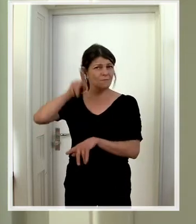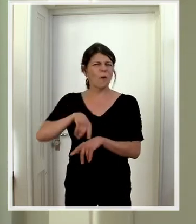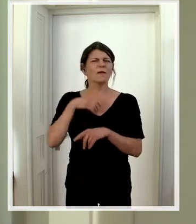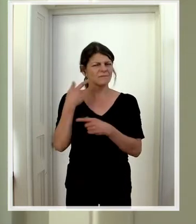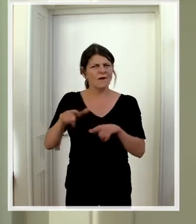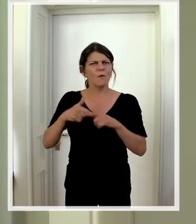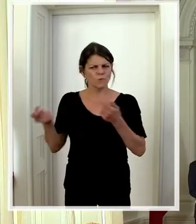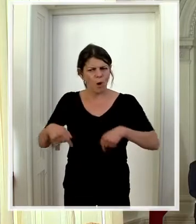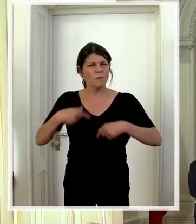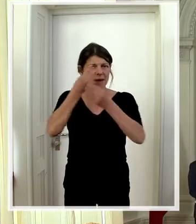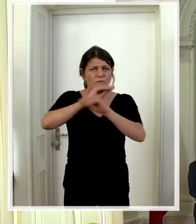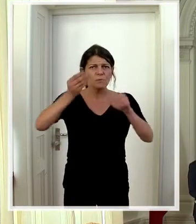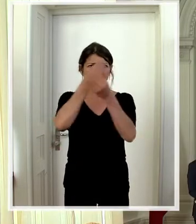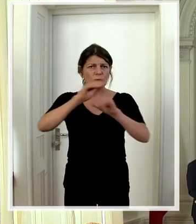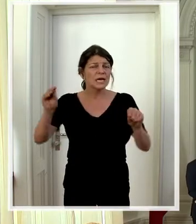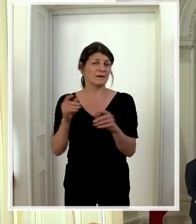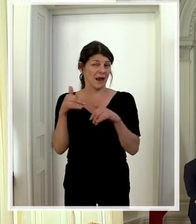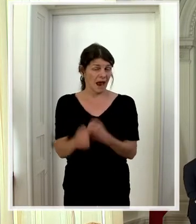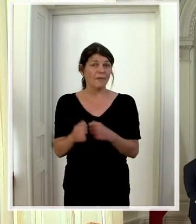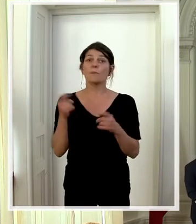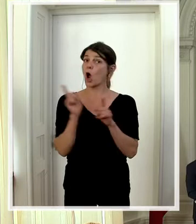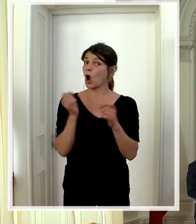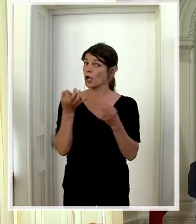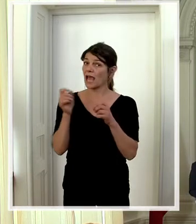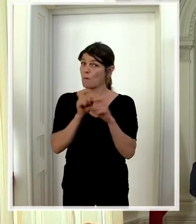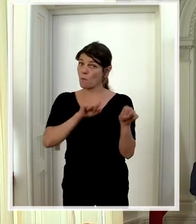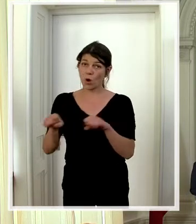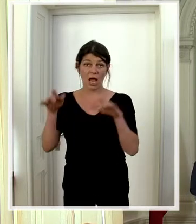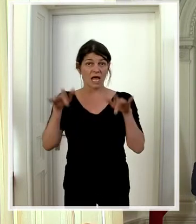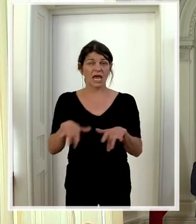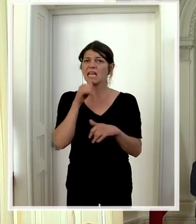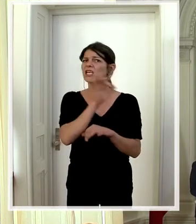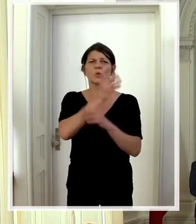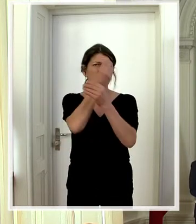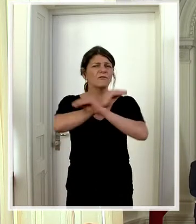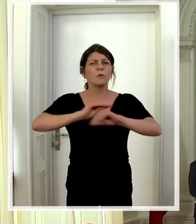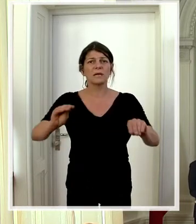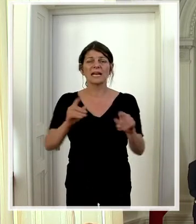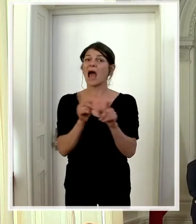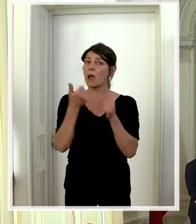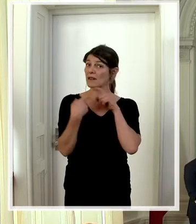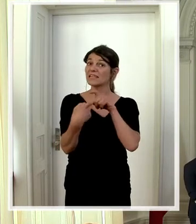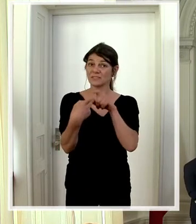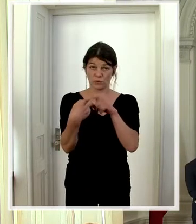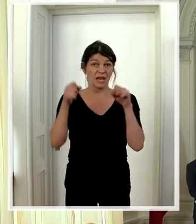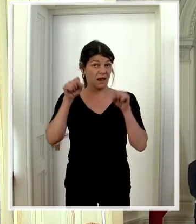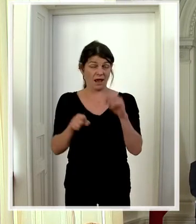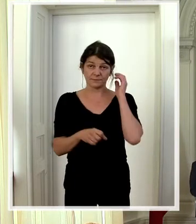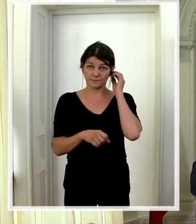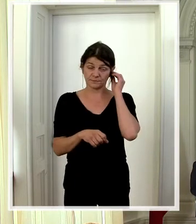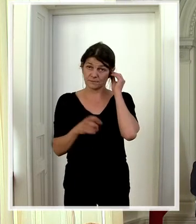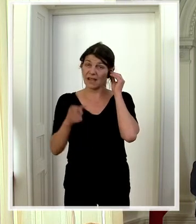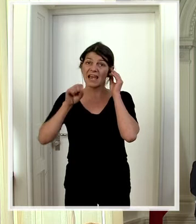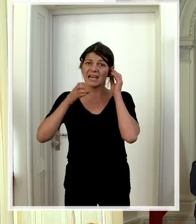informieren und haben müssen informieren. Und ich freue mich, dass wir heute die Möglichkeit haben, nicht nur zu informieren, sondern auch zu diskutieren. Bei der